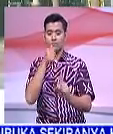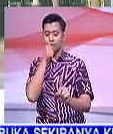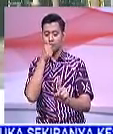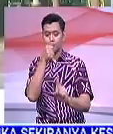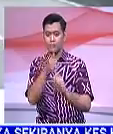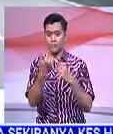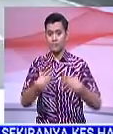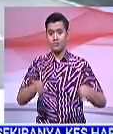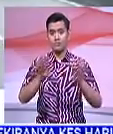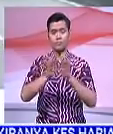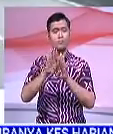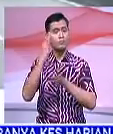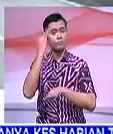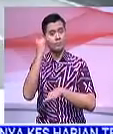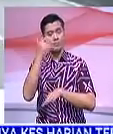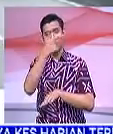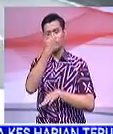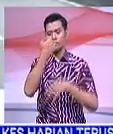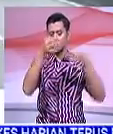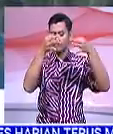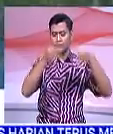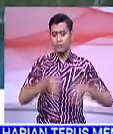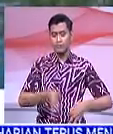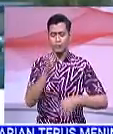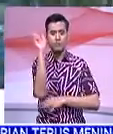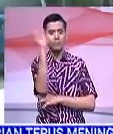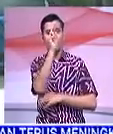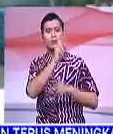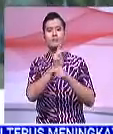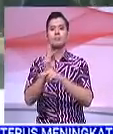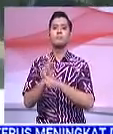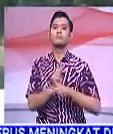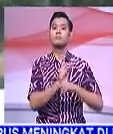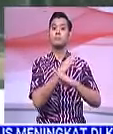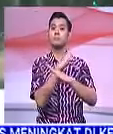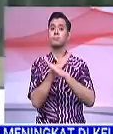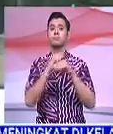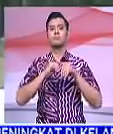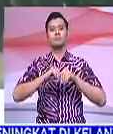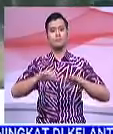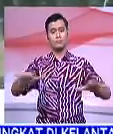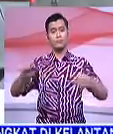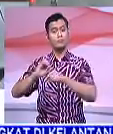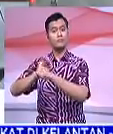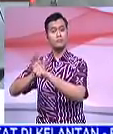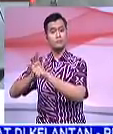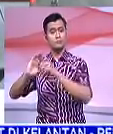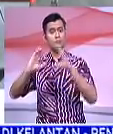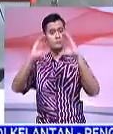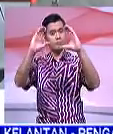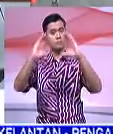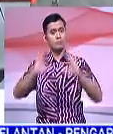Tambah beliau, pendekatan ini selari keputusan kerajaan mengawal dan membendung penularan COVID-19 secara